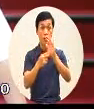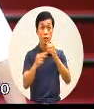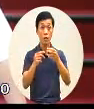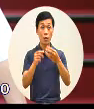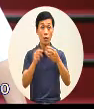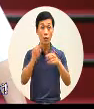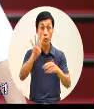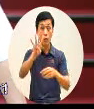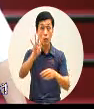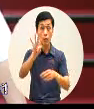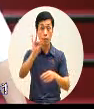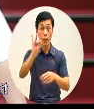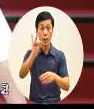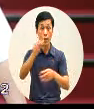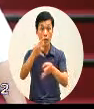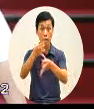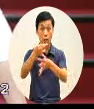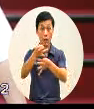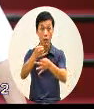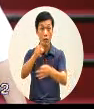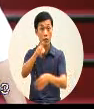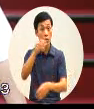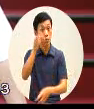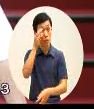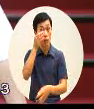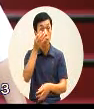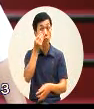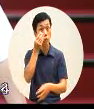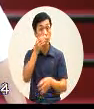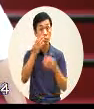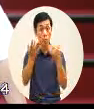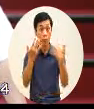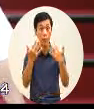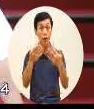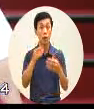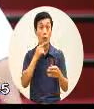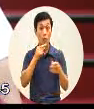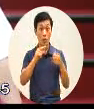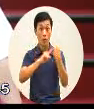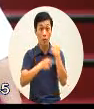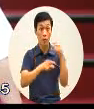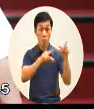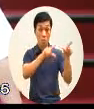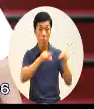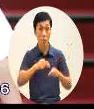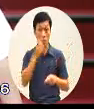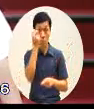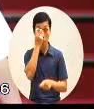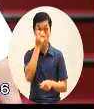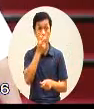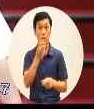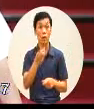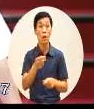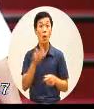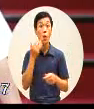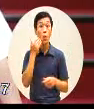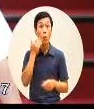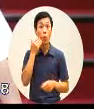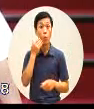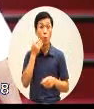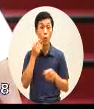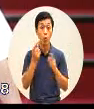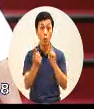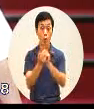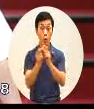四百号了，你要看好清楚的了，我们是依法监督了。马太如果啦，对